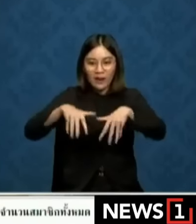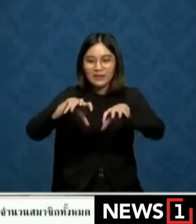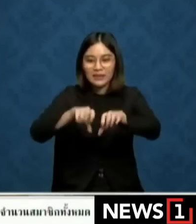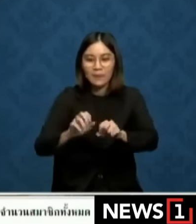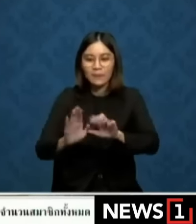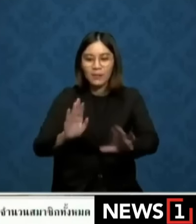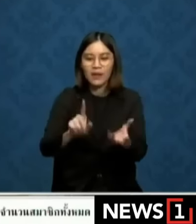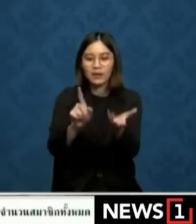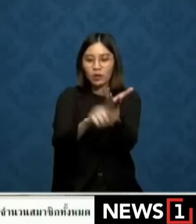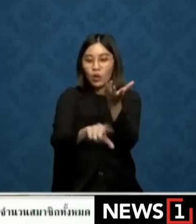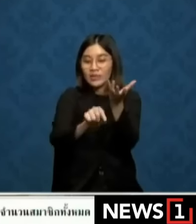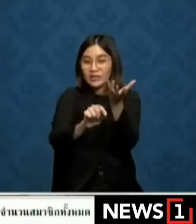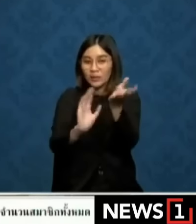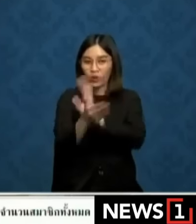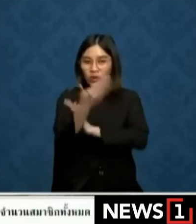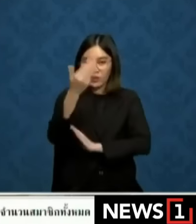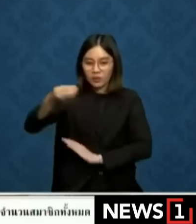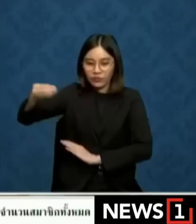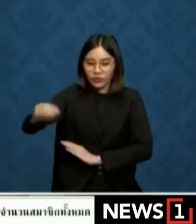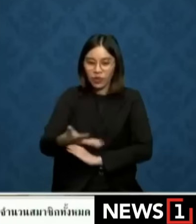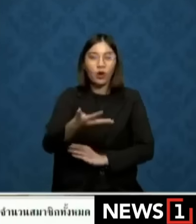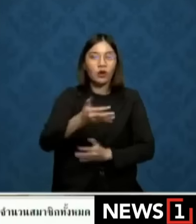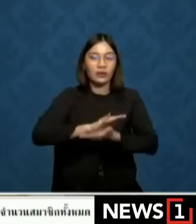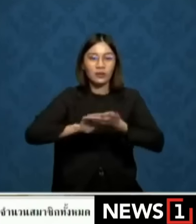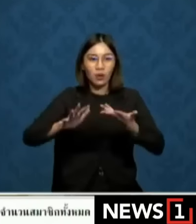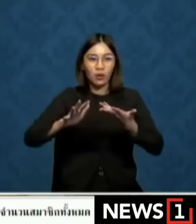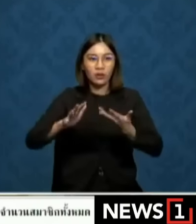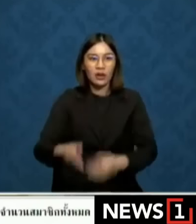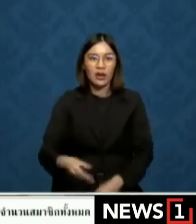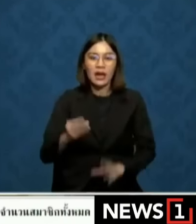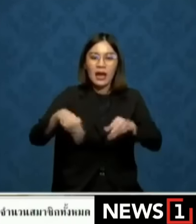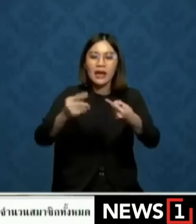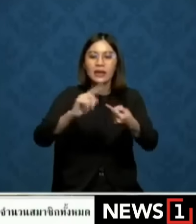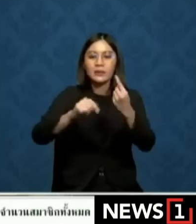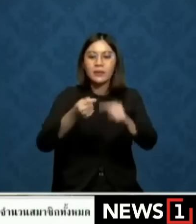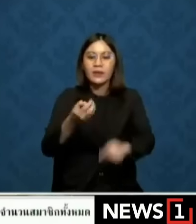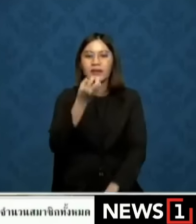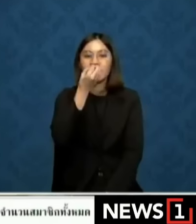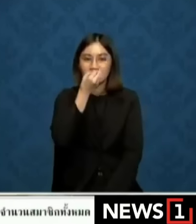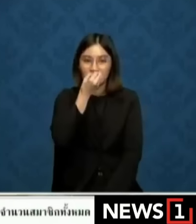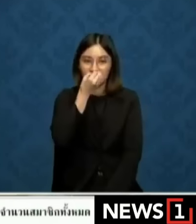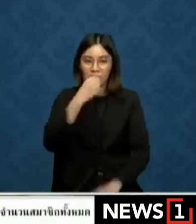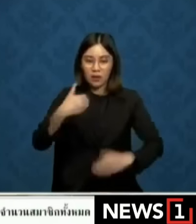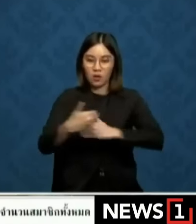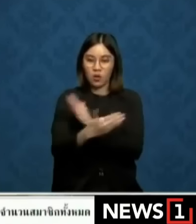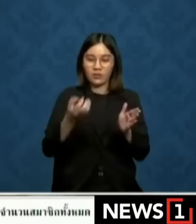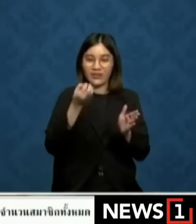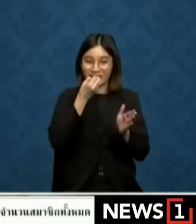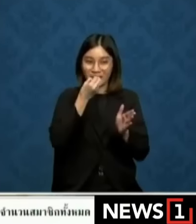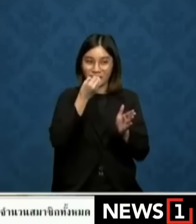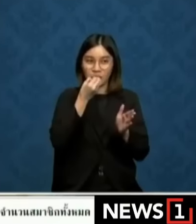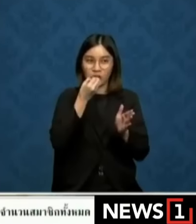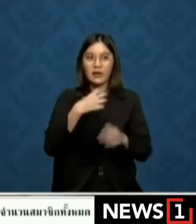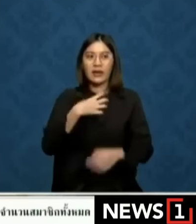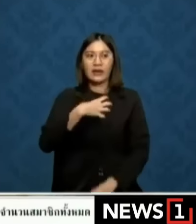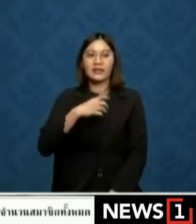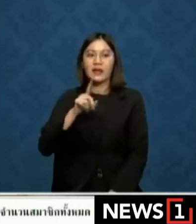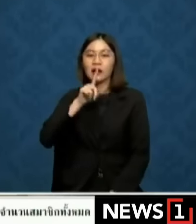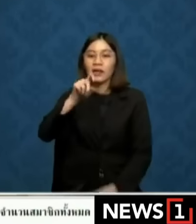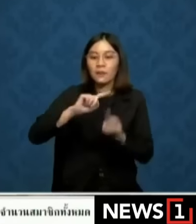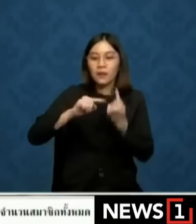ดยรัฐบาลนี้หรอเราเป็นผู้แทน17จังหวัดที่ปลาระบาดรัฐบาลไม่คิดจะทำอะไรเลยหรอจะฟังอย่างเดียวหร